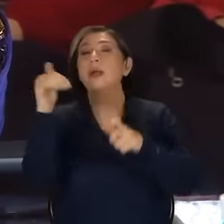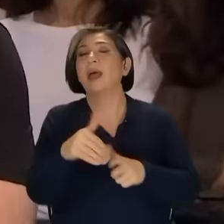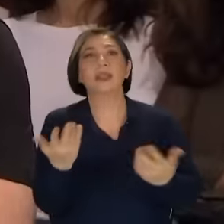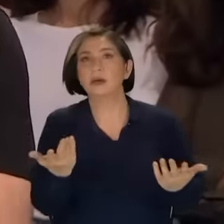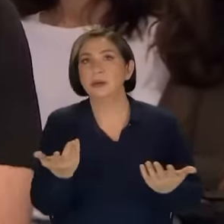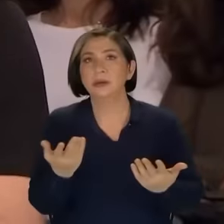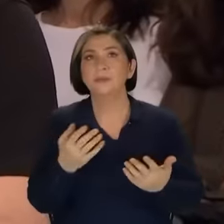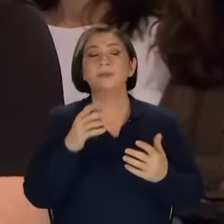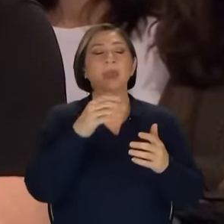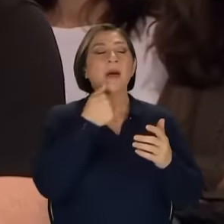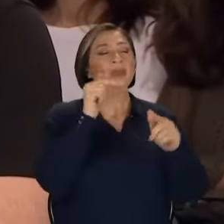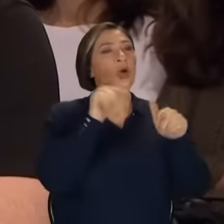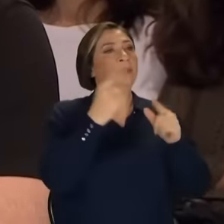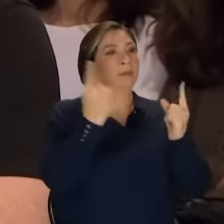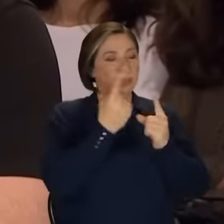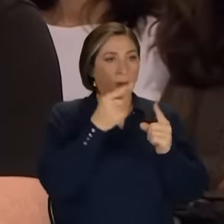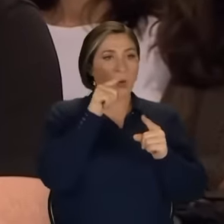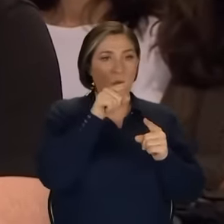şey. Bunlar